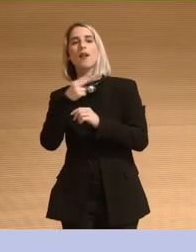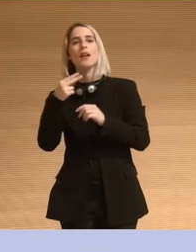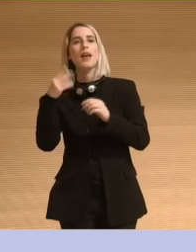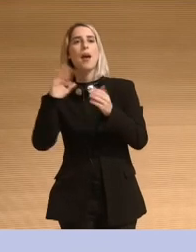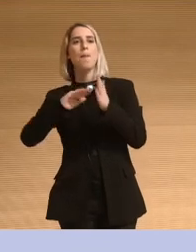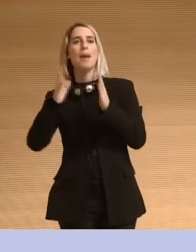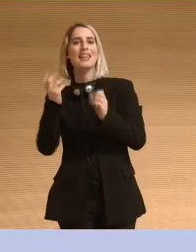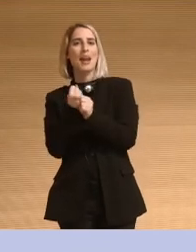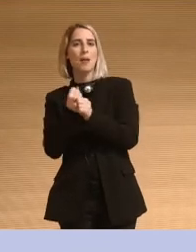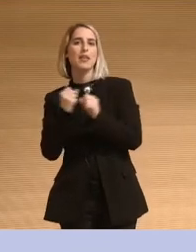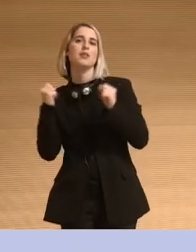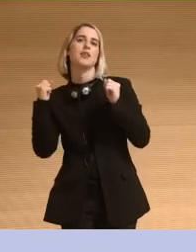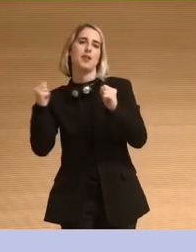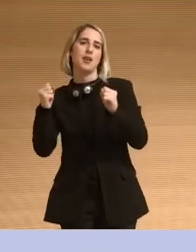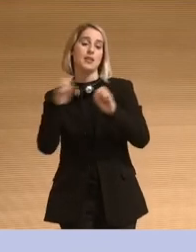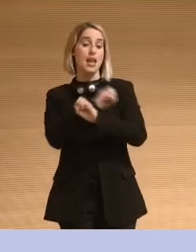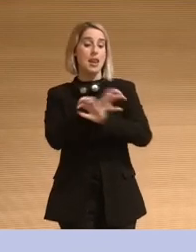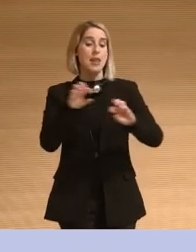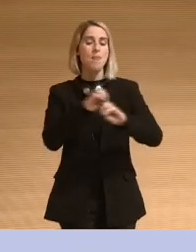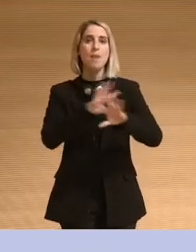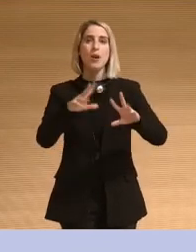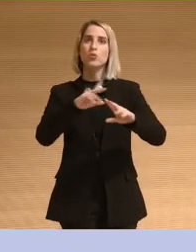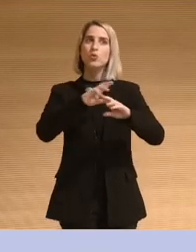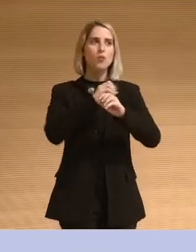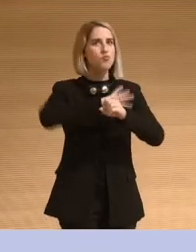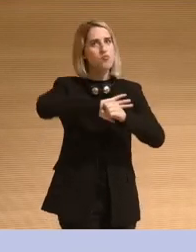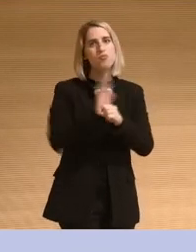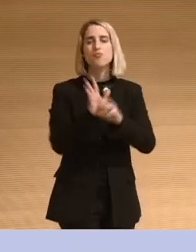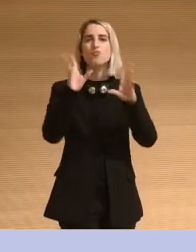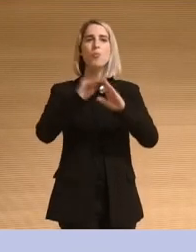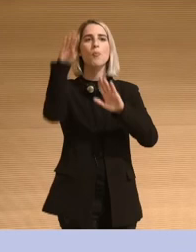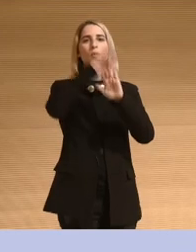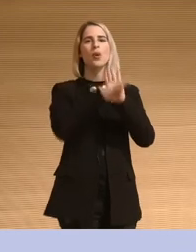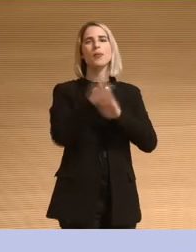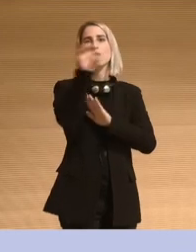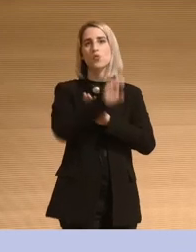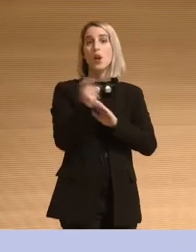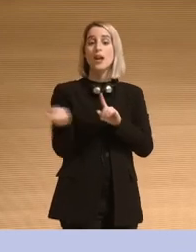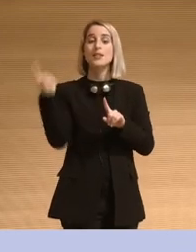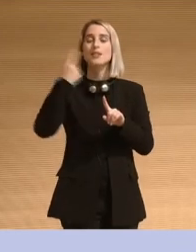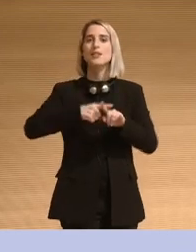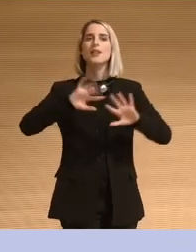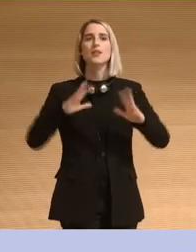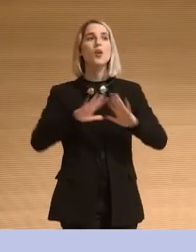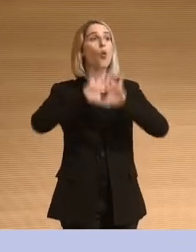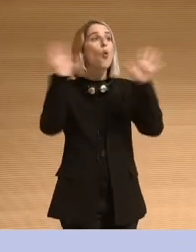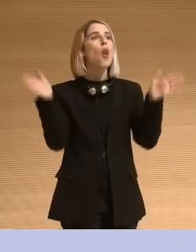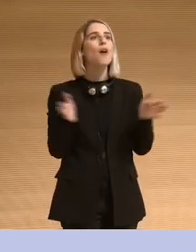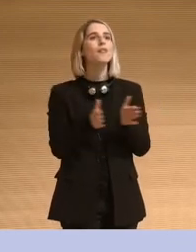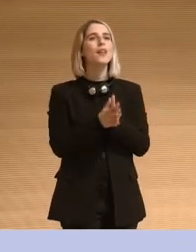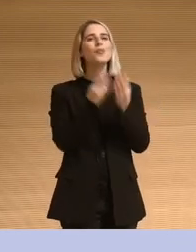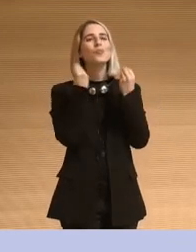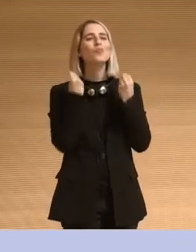Ενημέρωσε πολύ καλά σε σχέση με τα προγράμματα άλλων μουσείων. Αλλά πάνω απ' όλα και πολύ σημαντικό, έγιναν όλα αυτά σε ένα ζεστό